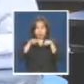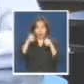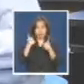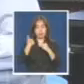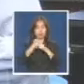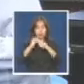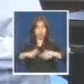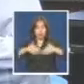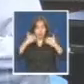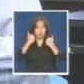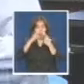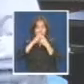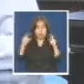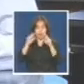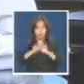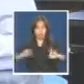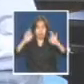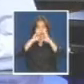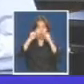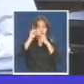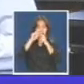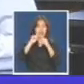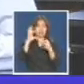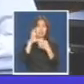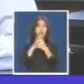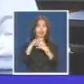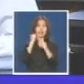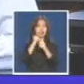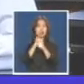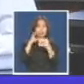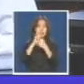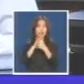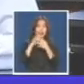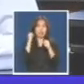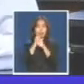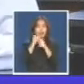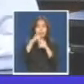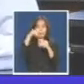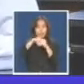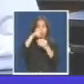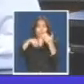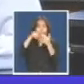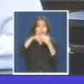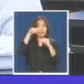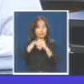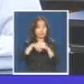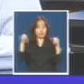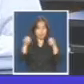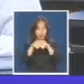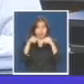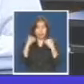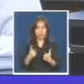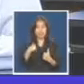ได้ซึ่งกลไกสำคัญหรือกระบวนการสำคัญส่วนหนึ่งก็คือการเดินเข้าสู่กระบวนการของการเลือกตั้งนะครับผมคิดว่าสถาน